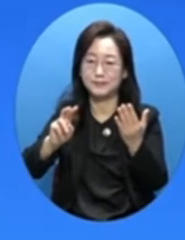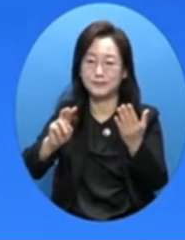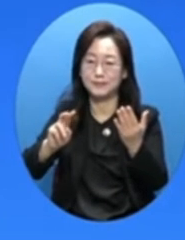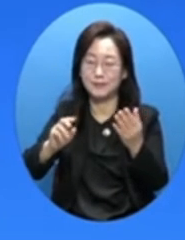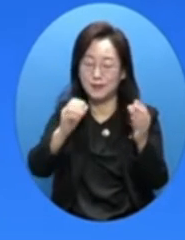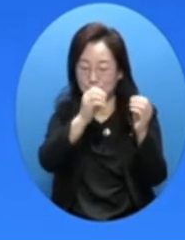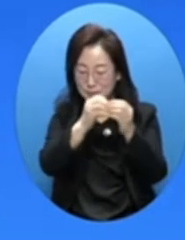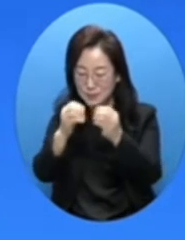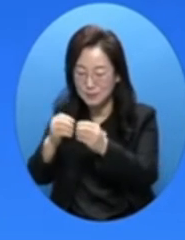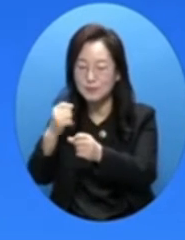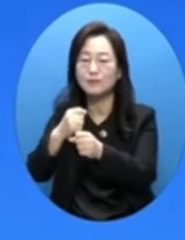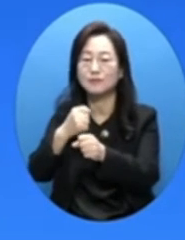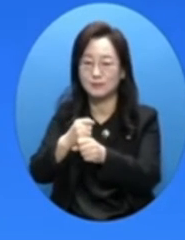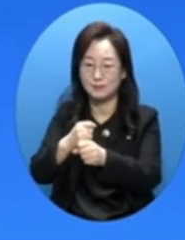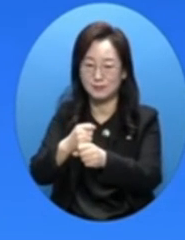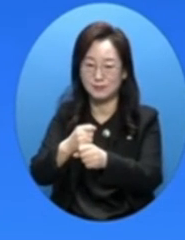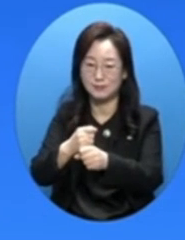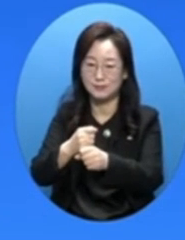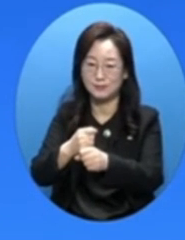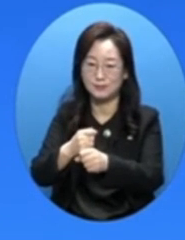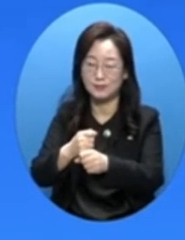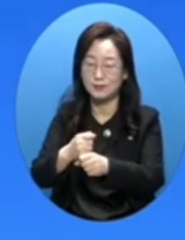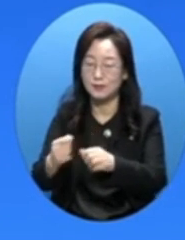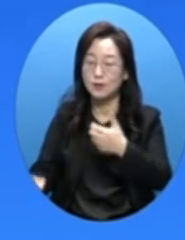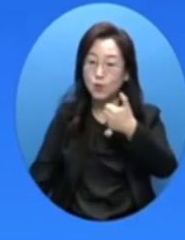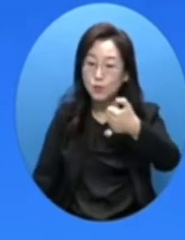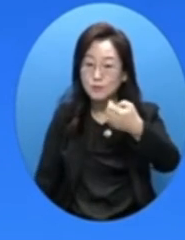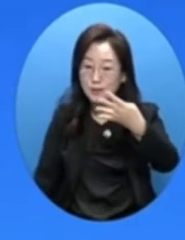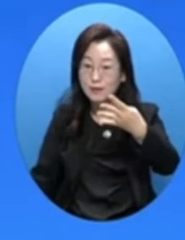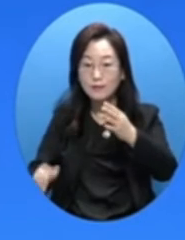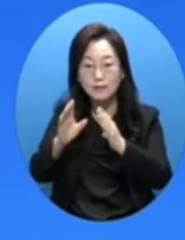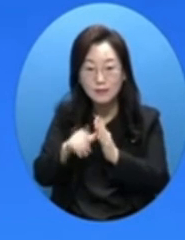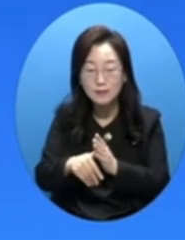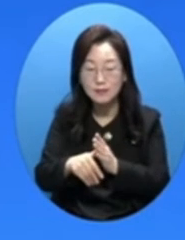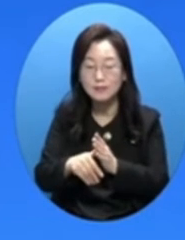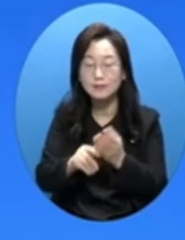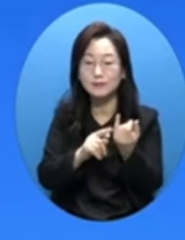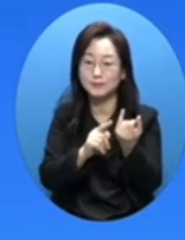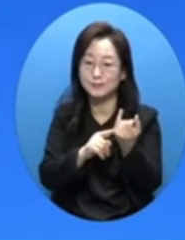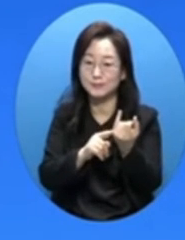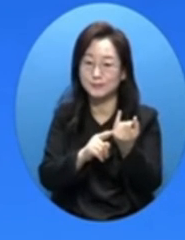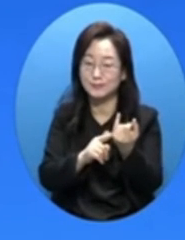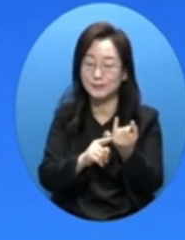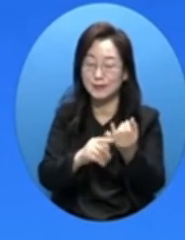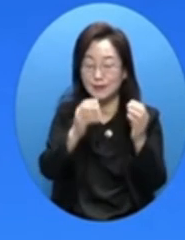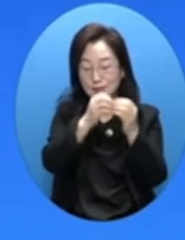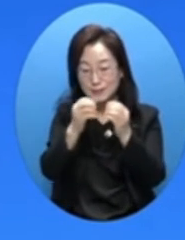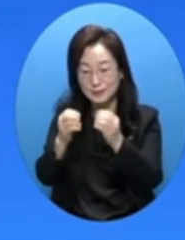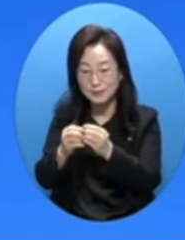작사하게 만들어 주셨습니다. 54살이 되었을 때 그가 지은 시집